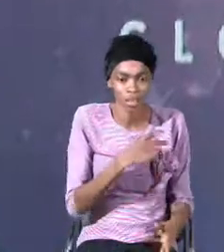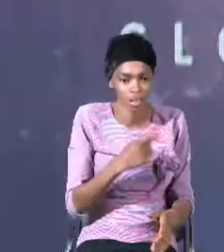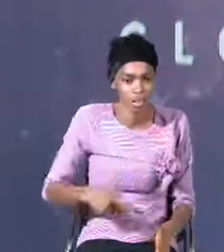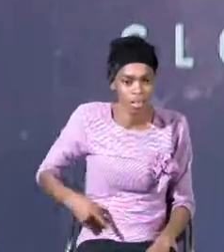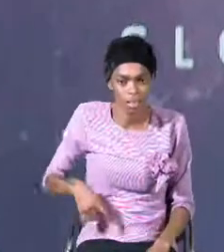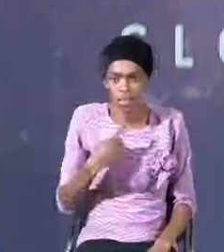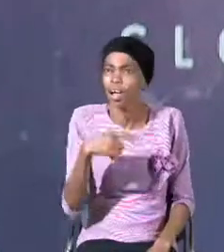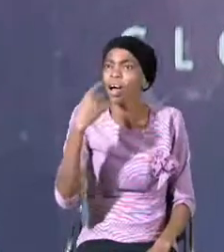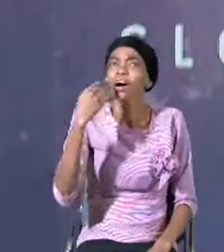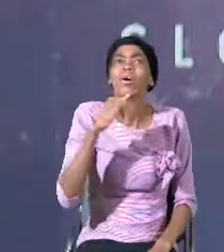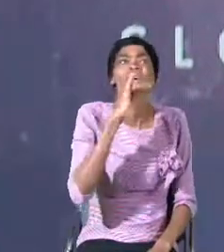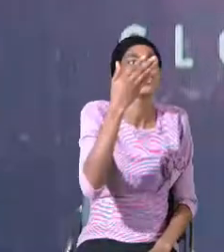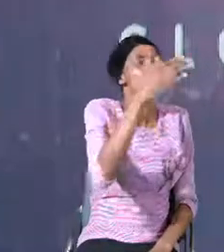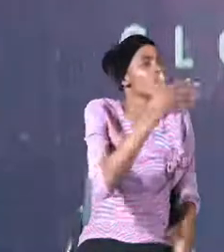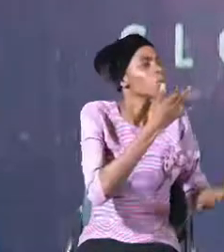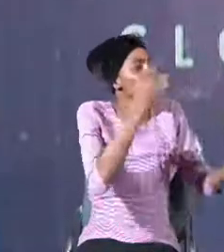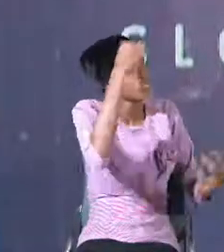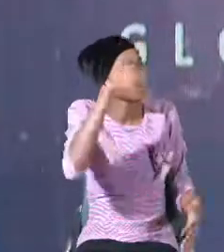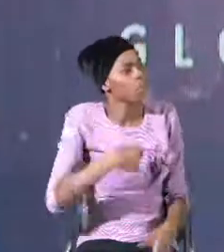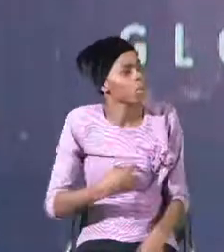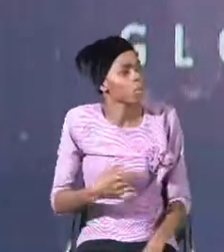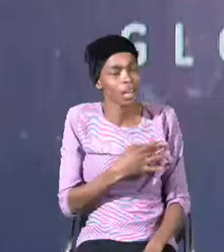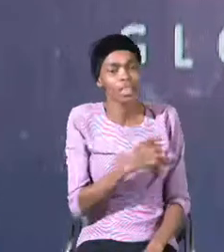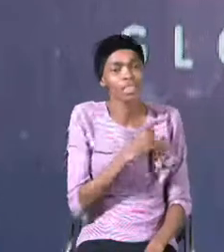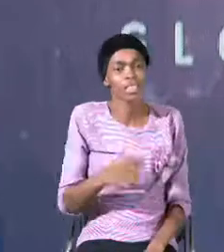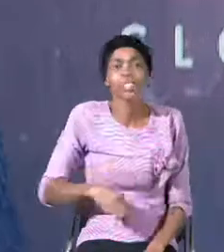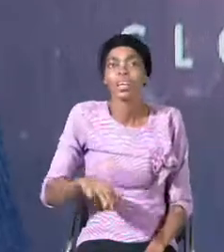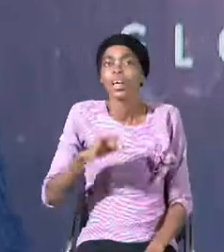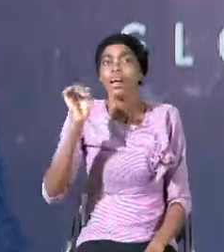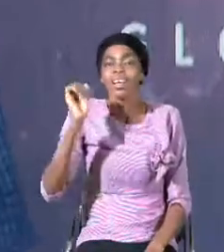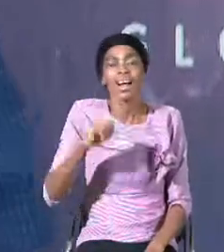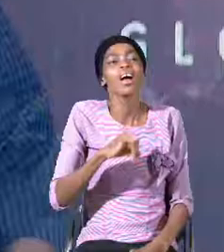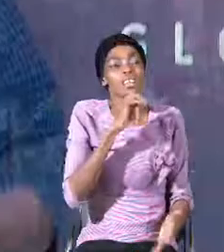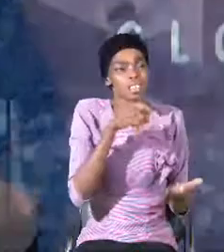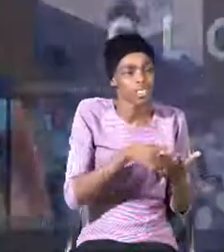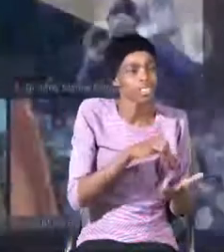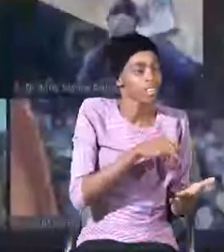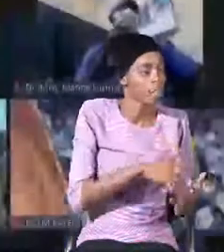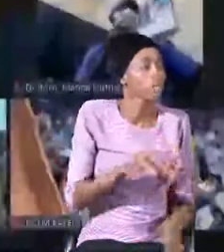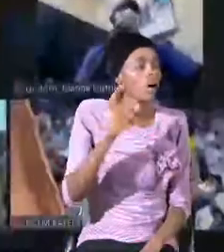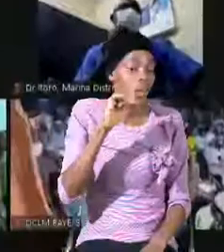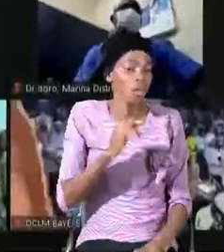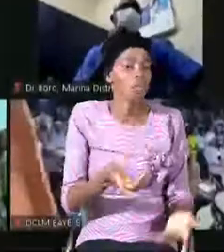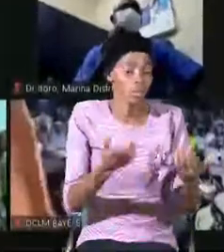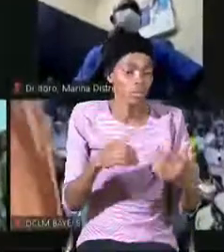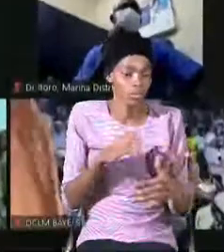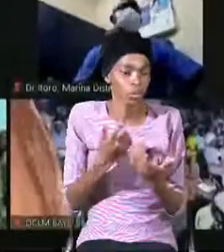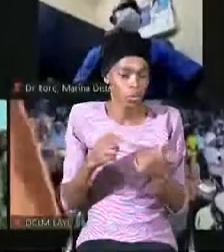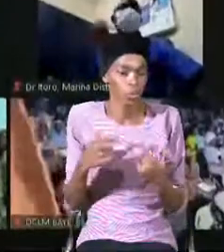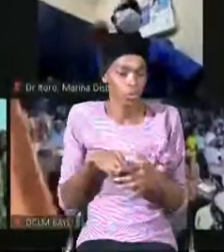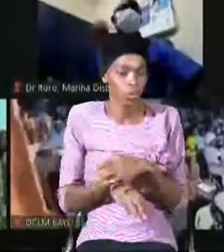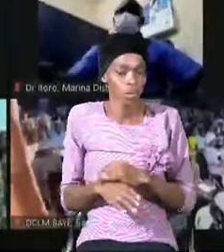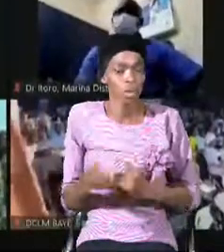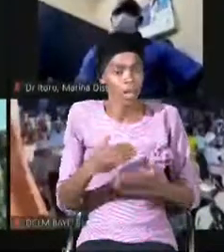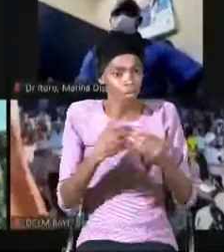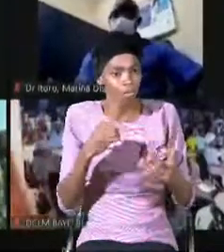Le roi dit, qui est là? Qui m'attend? Il a dit, c'est tel, tel. Il dit qu'il vienne. Avant qu'il